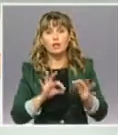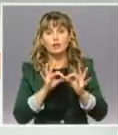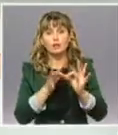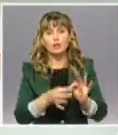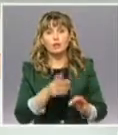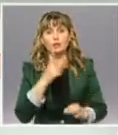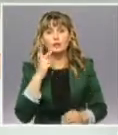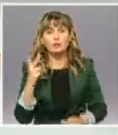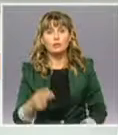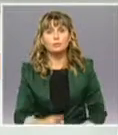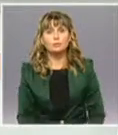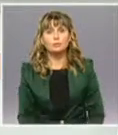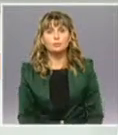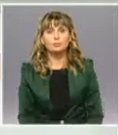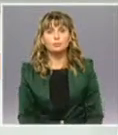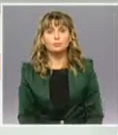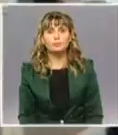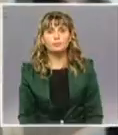была Айерке Ермек.